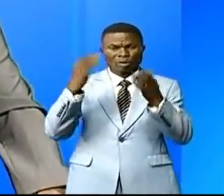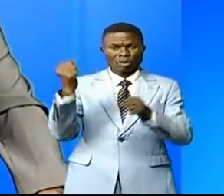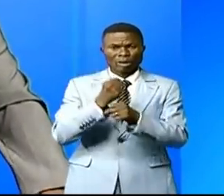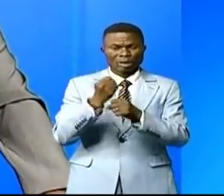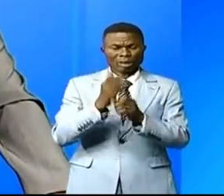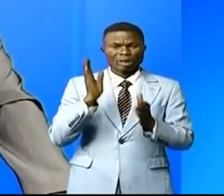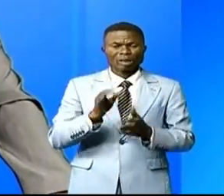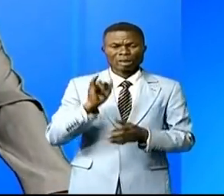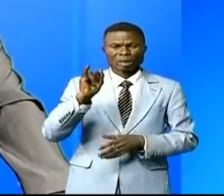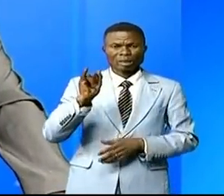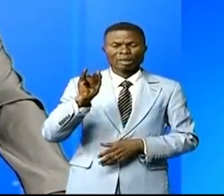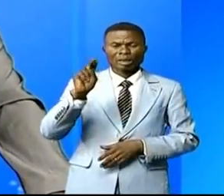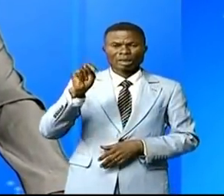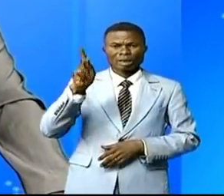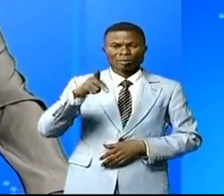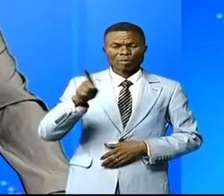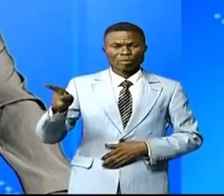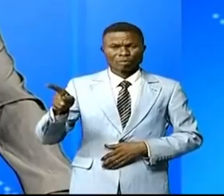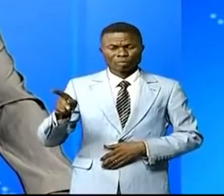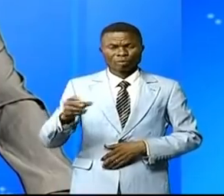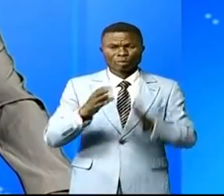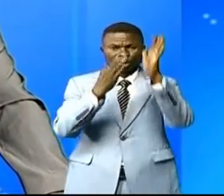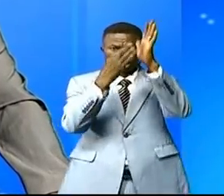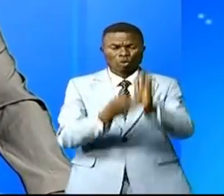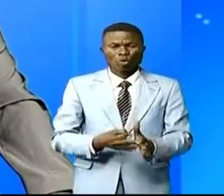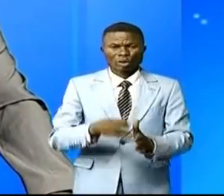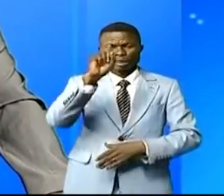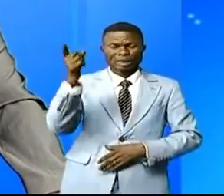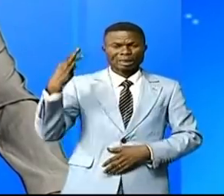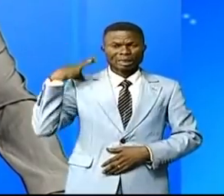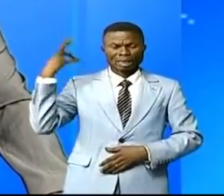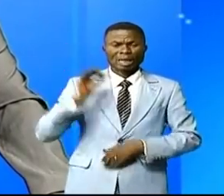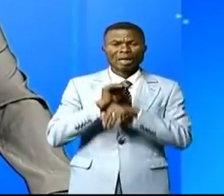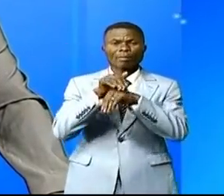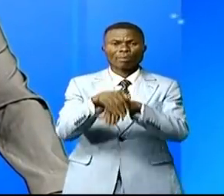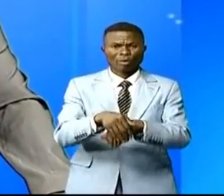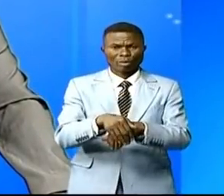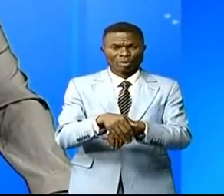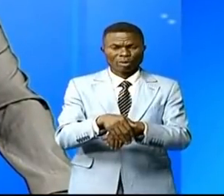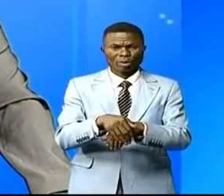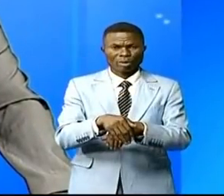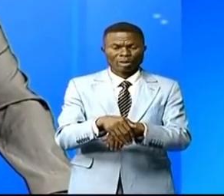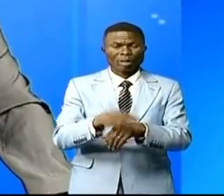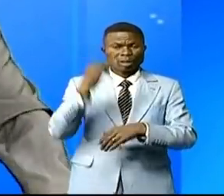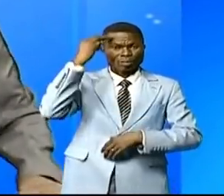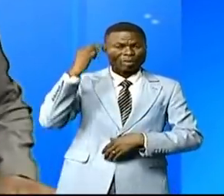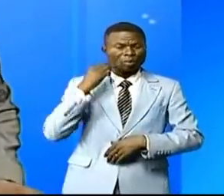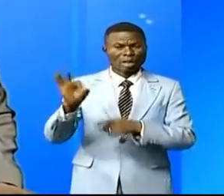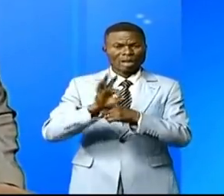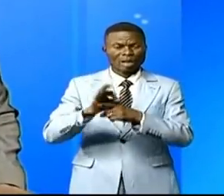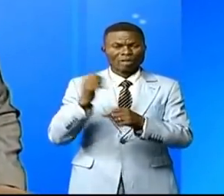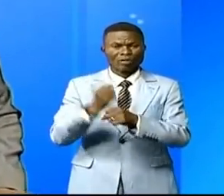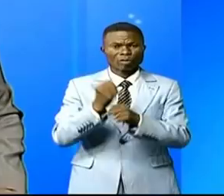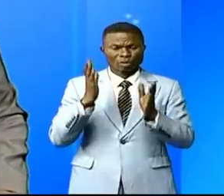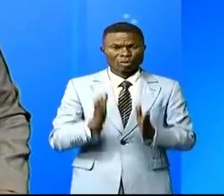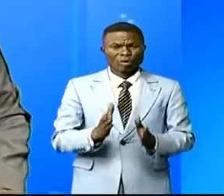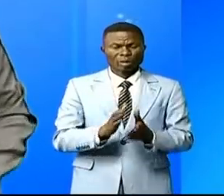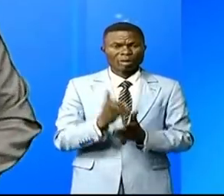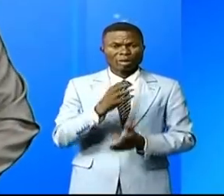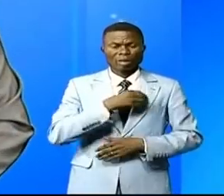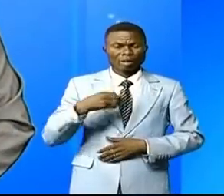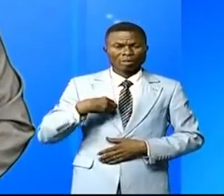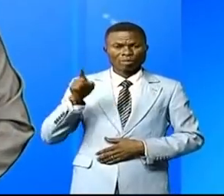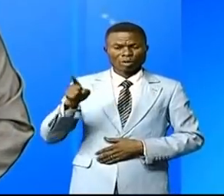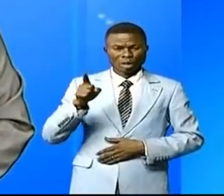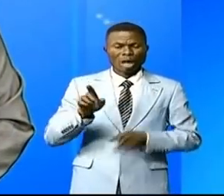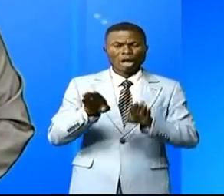lieu hier lundi. 830 candidats y participent et c'est le ministre de la formation professionnelle Antoinette Kipoulou qui a